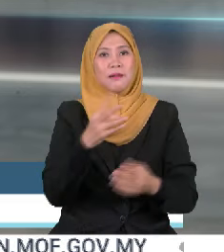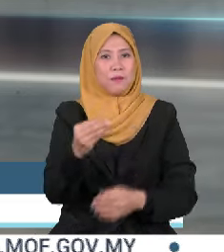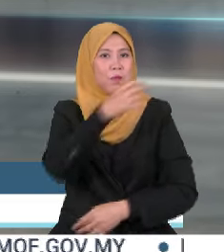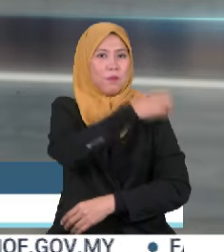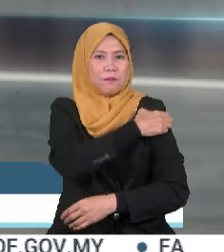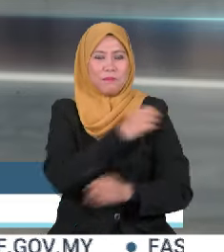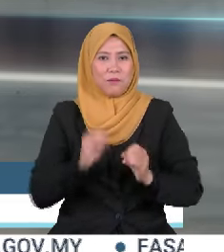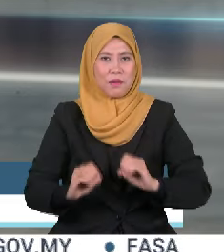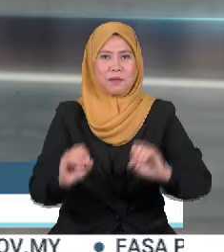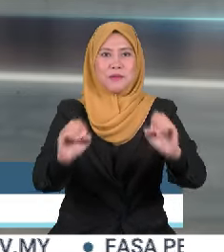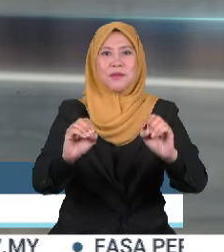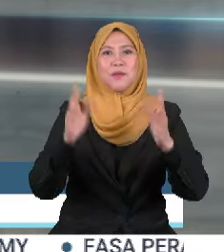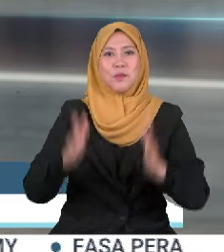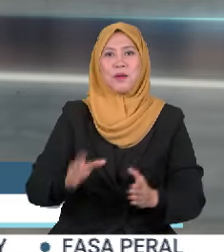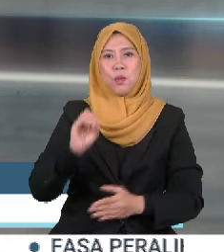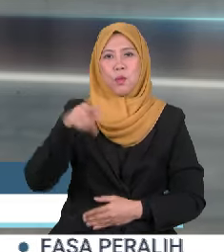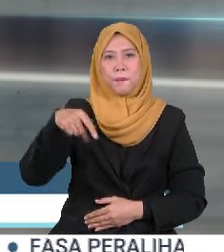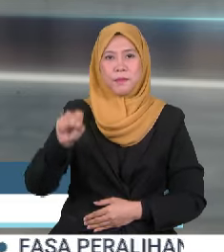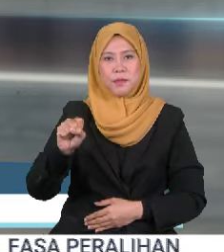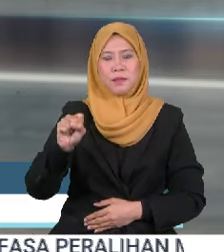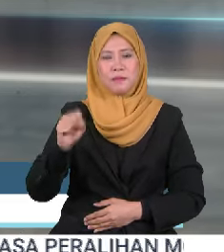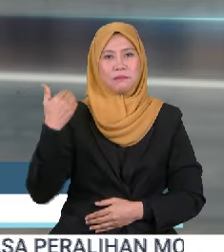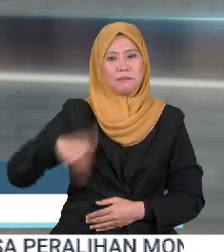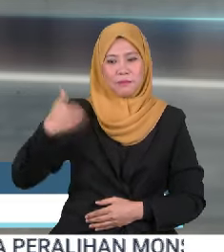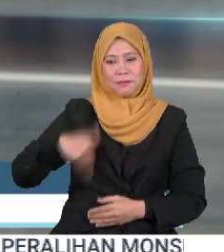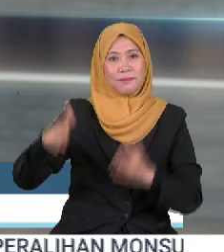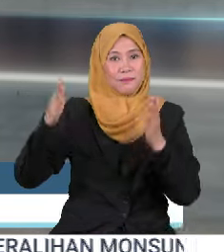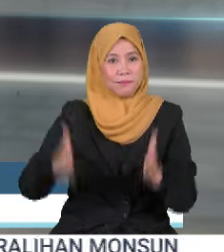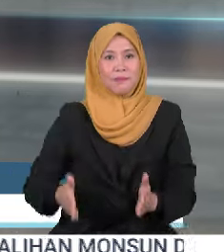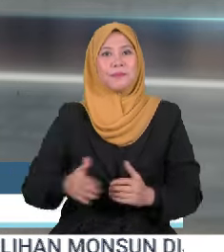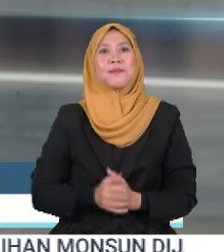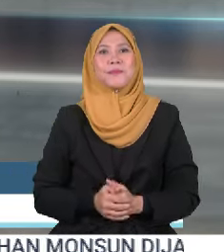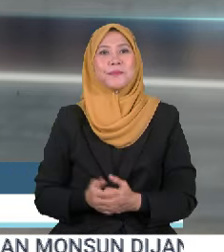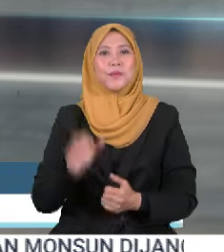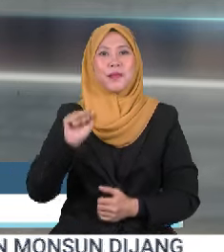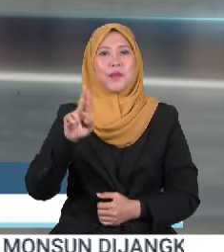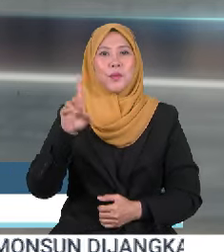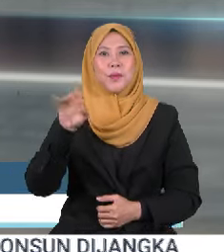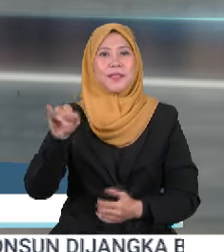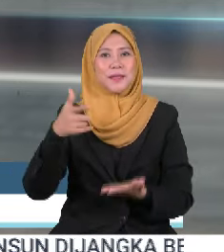pemandu warga asing OPEWA di Ampang. Audi Mohd Nur ada laporannya.